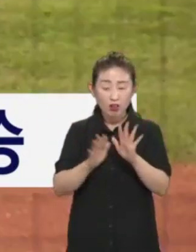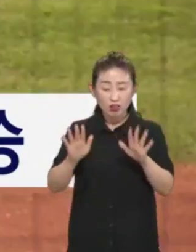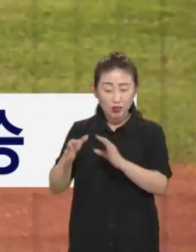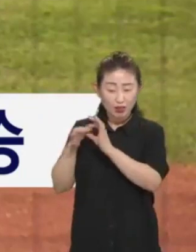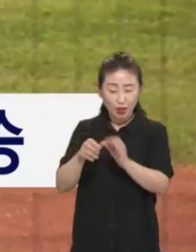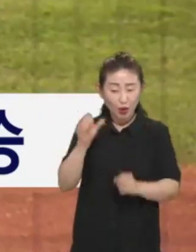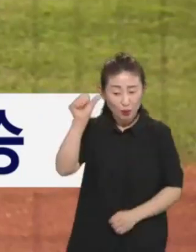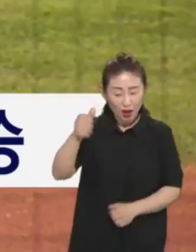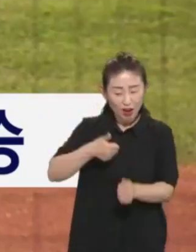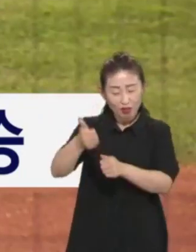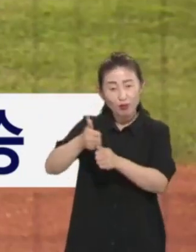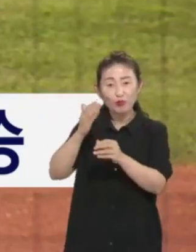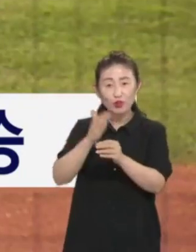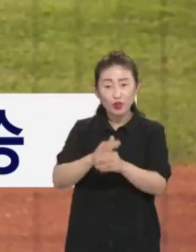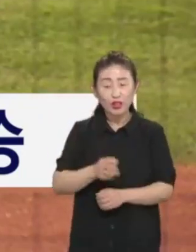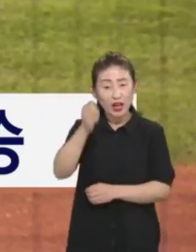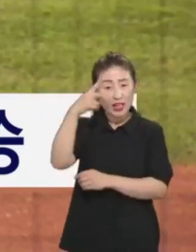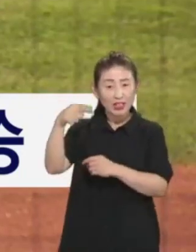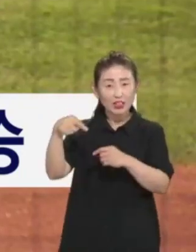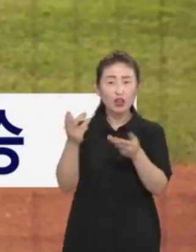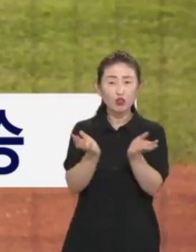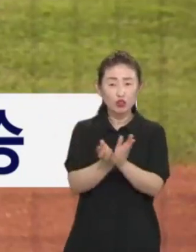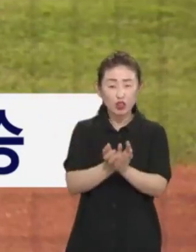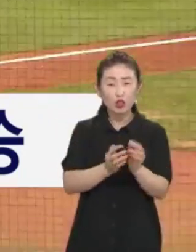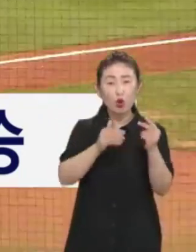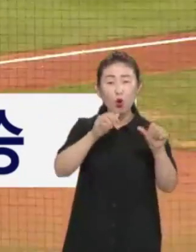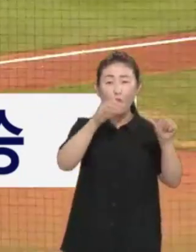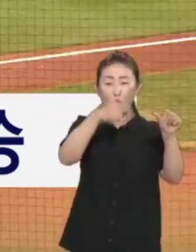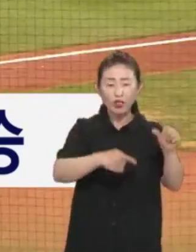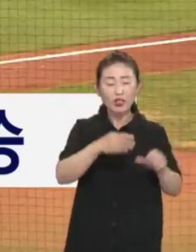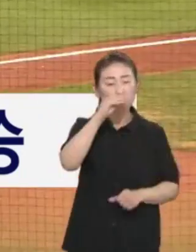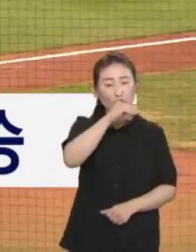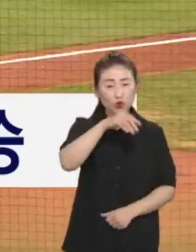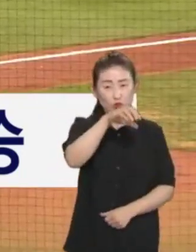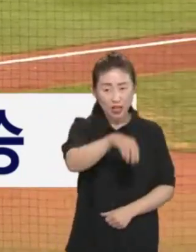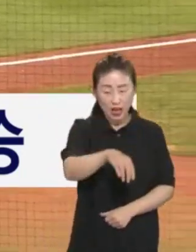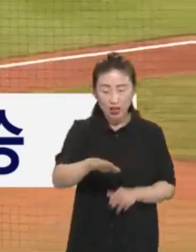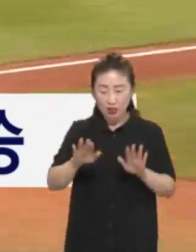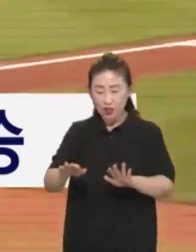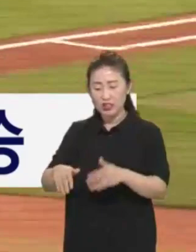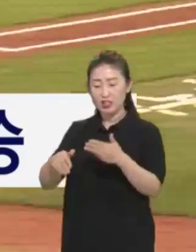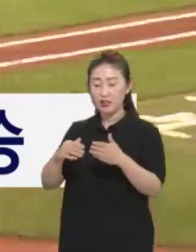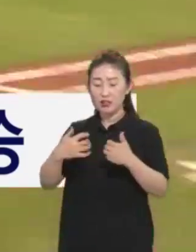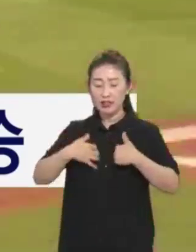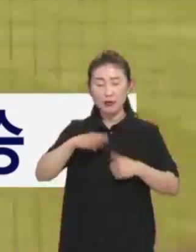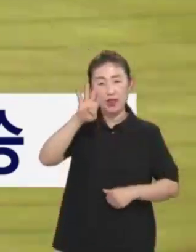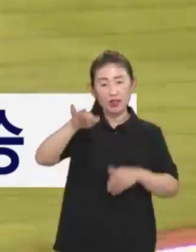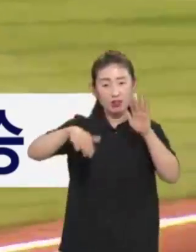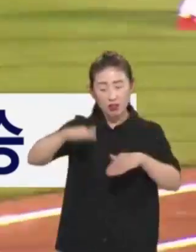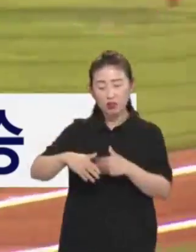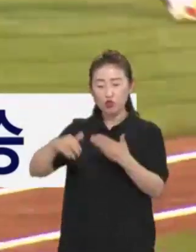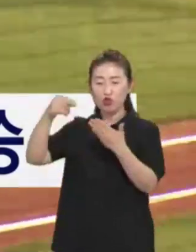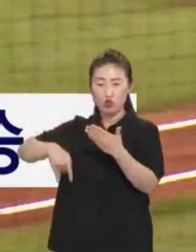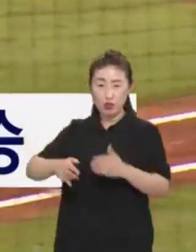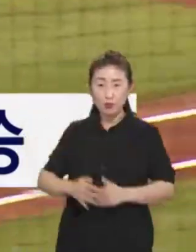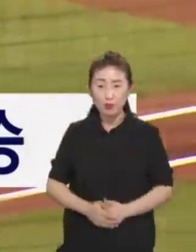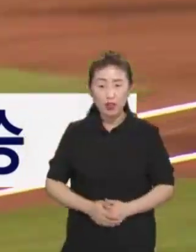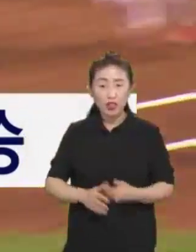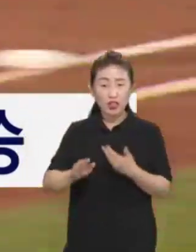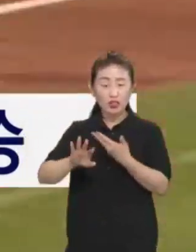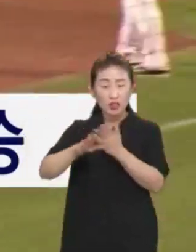기록했습니다. 현재 한화이글스는 5위 두산과 4게임 차인 리그 9위에 올라있는데 페냐와 산체스, 두 외국인